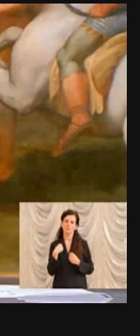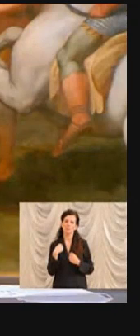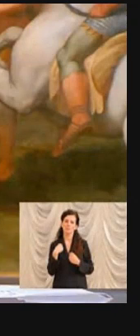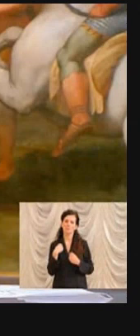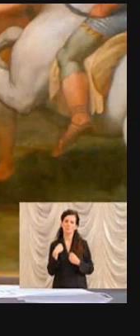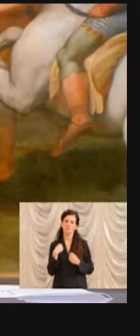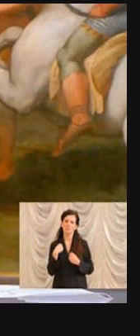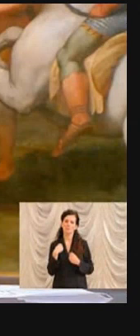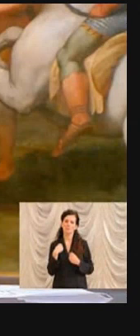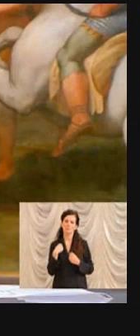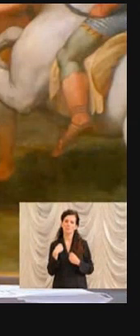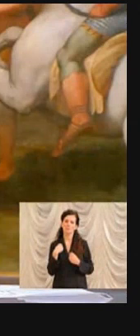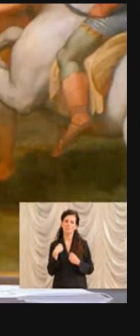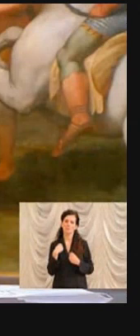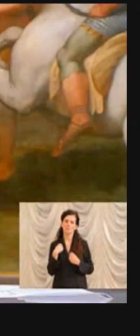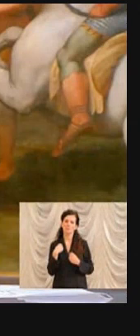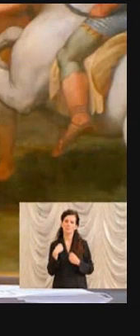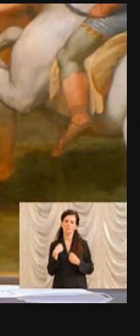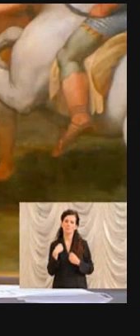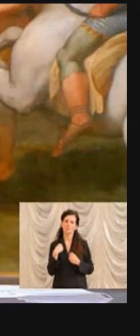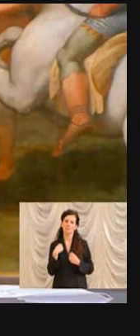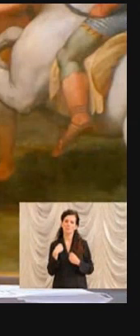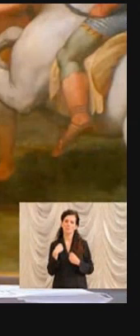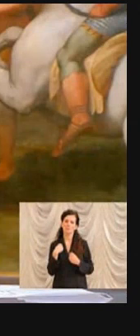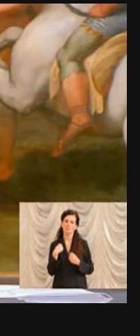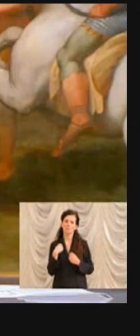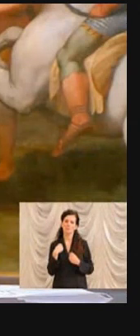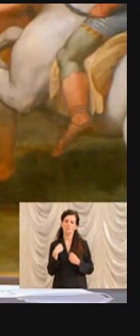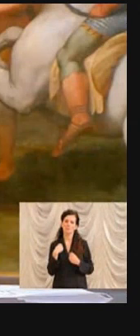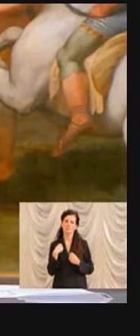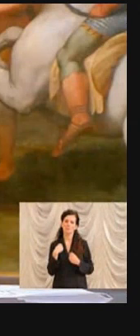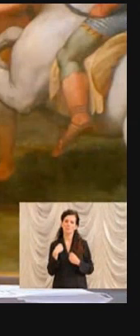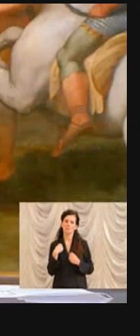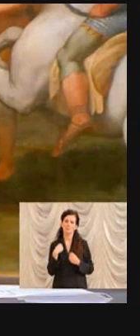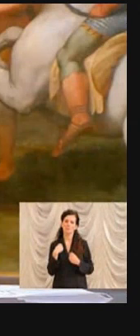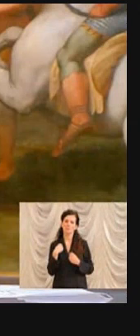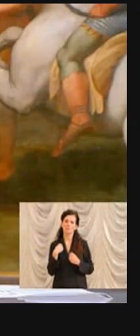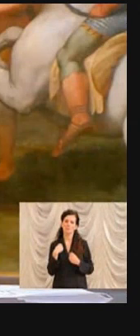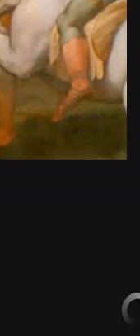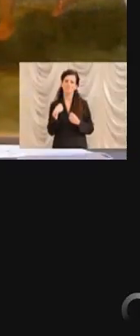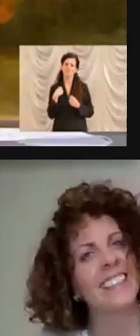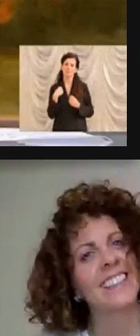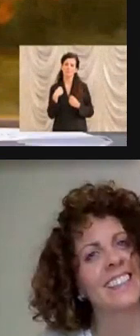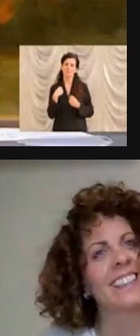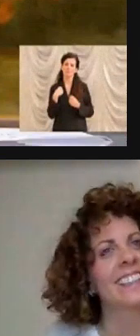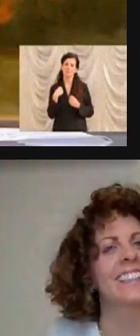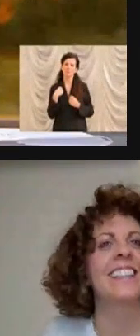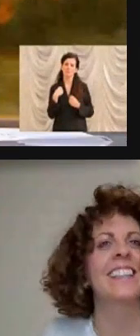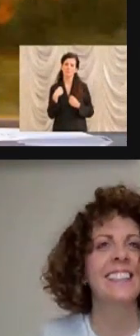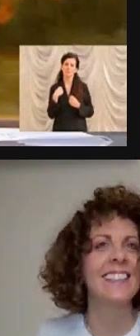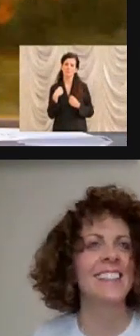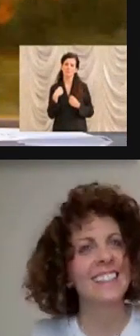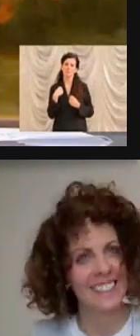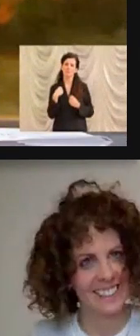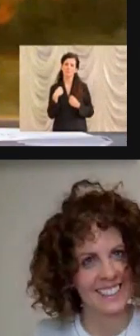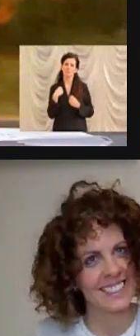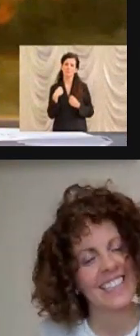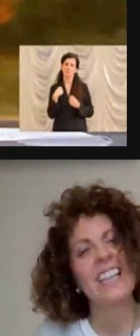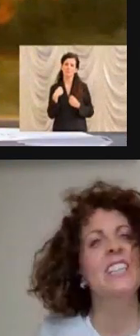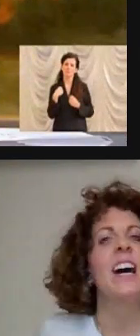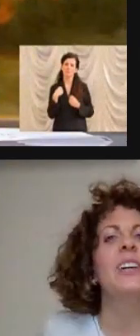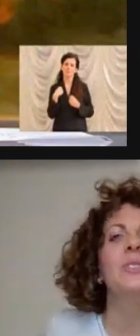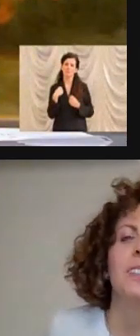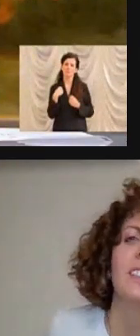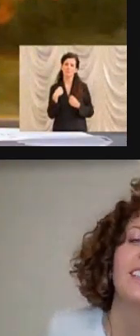Arduino che è... vogliamo tirare dentro? Andai, tiriamo dentro. Io prendo il nostro ospite di Arduino. Tadam!